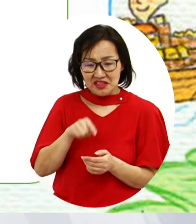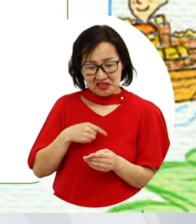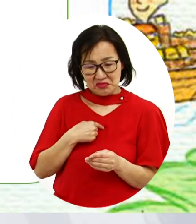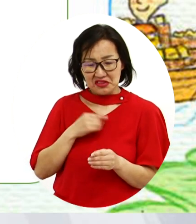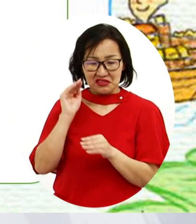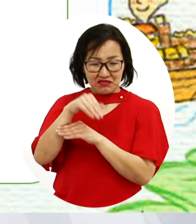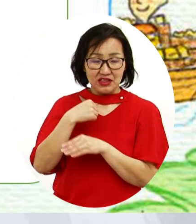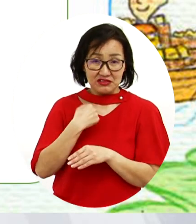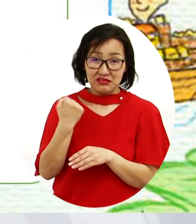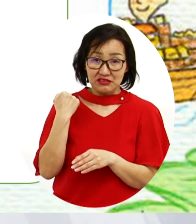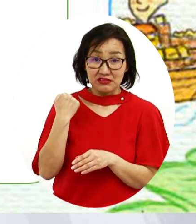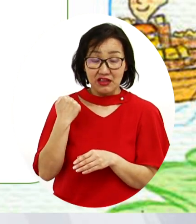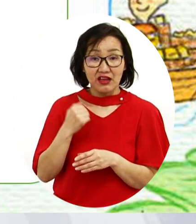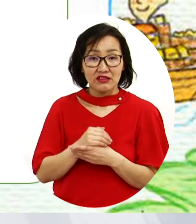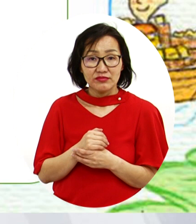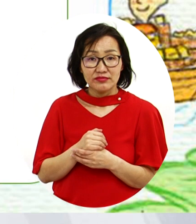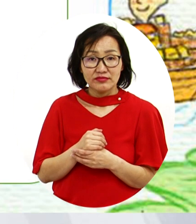Энийг ч би даваад гарчихнаа.